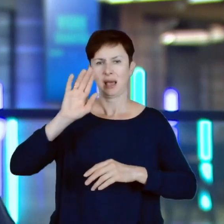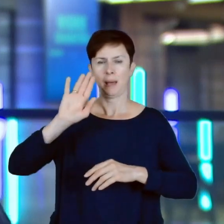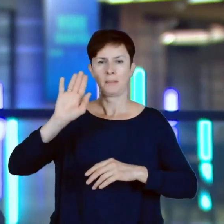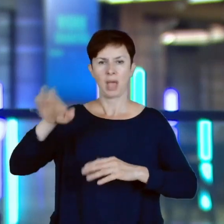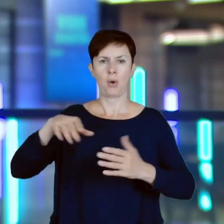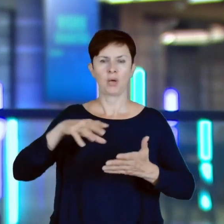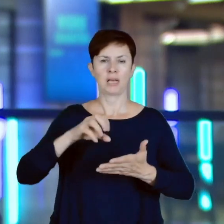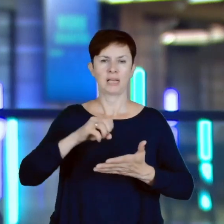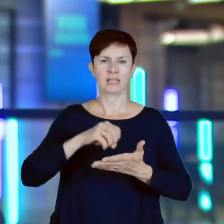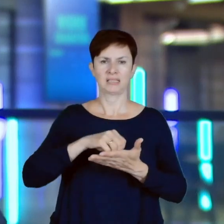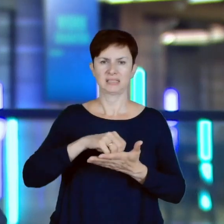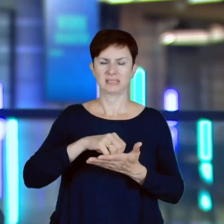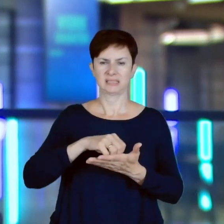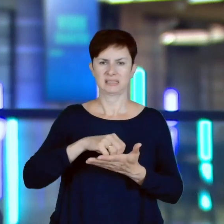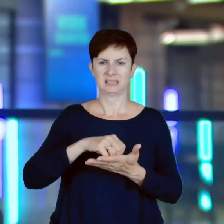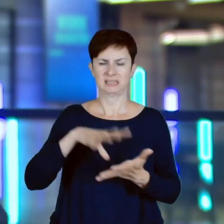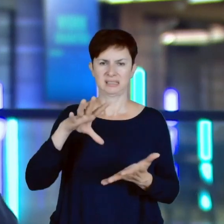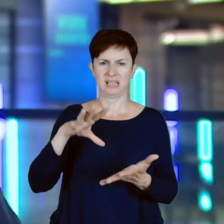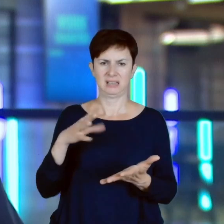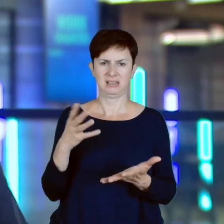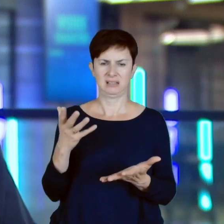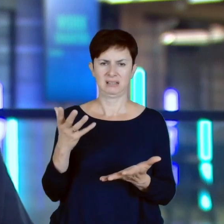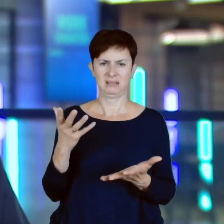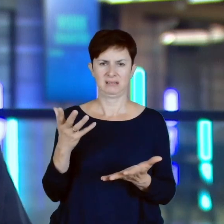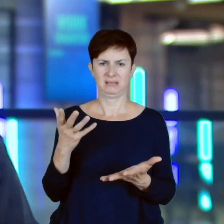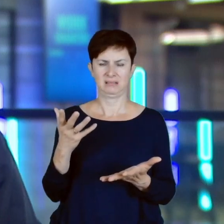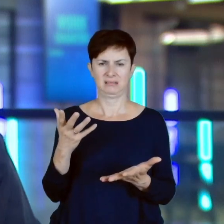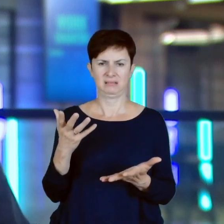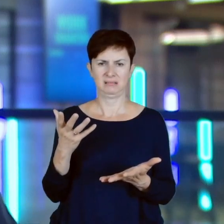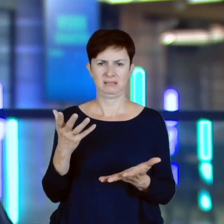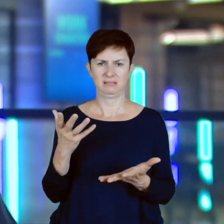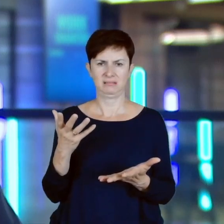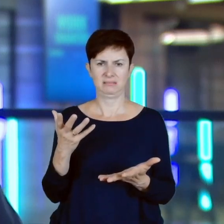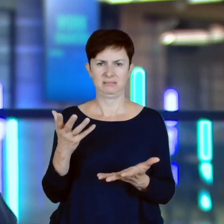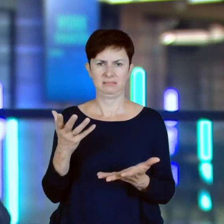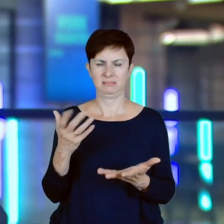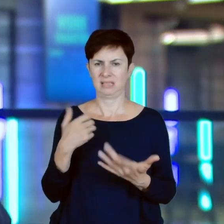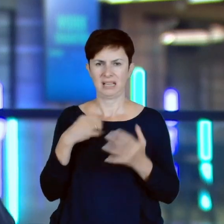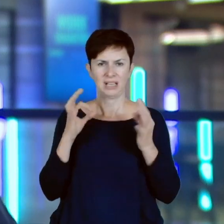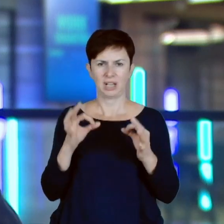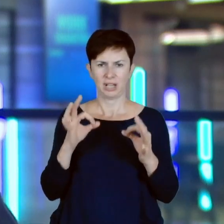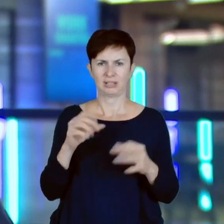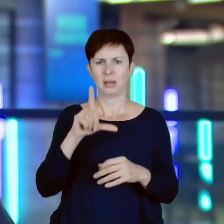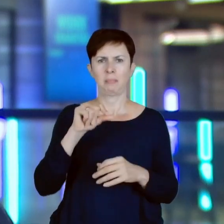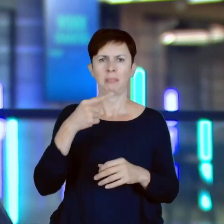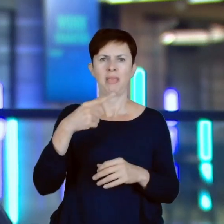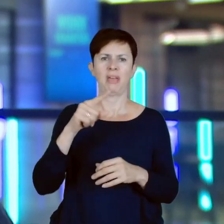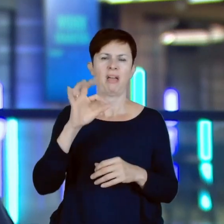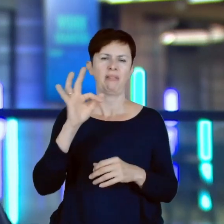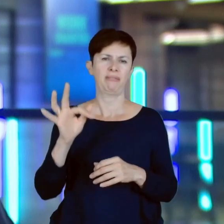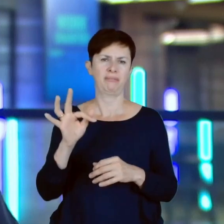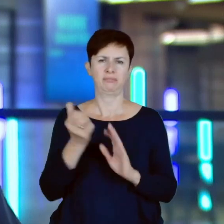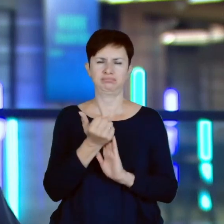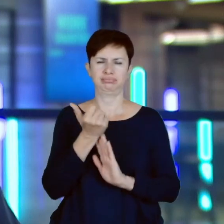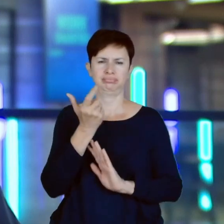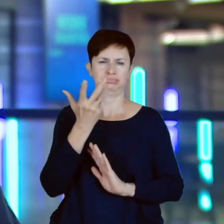nie wiem, ile on mógł w miesiącu dostać Xero tych artykułów, prawda? Ja dzisiaj mogę mieć PDF-ów dowolną ilość. Ja wiem, ja przepraszam, bardzo